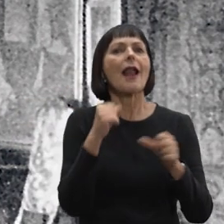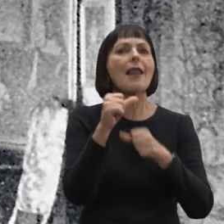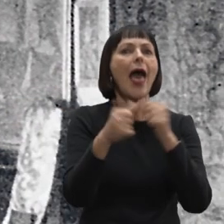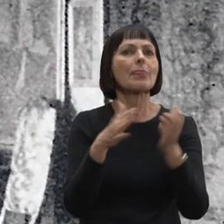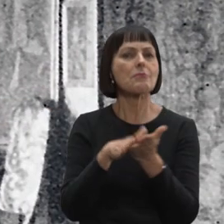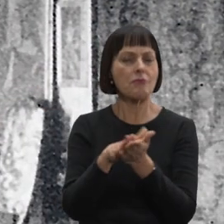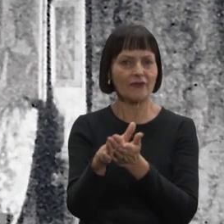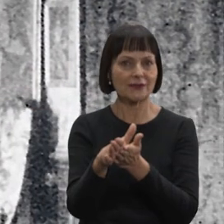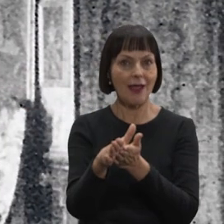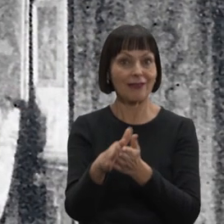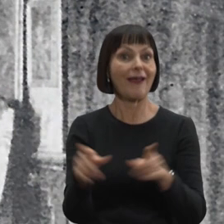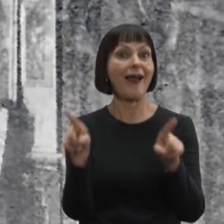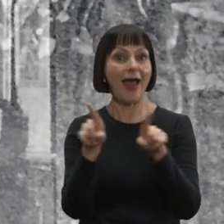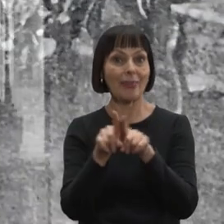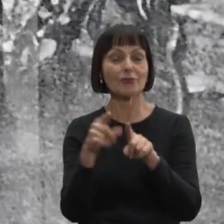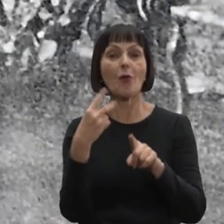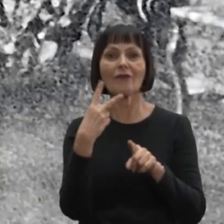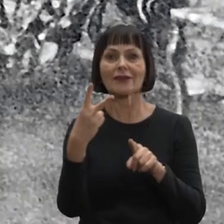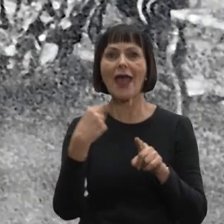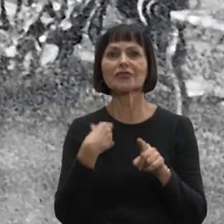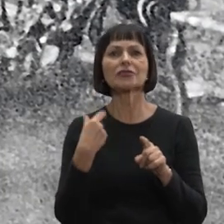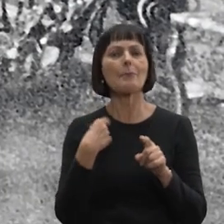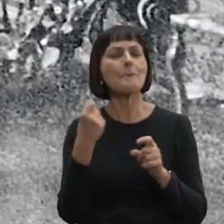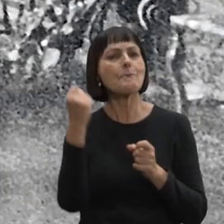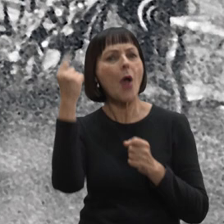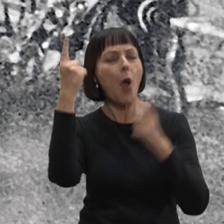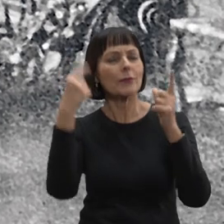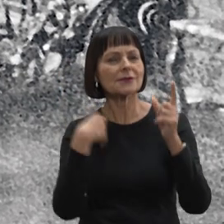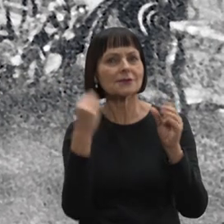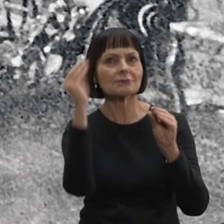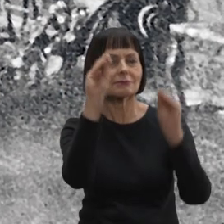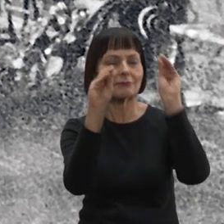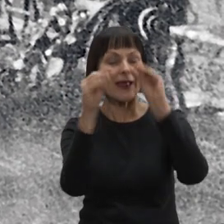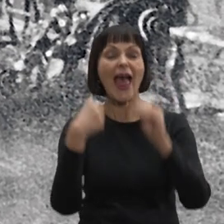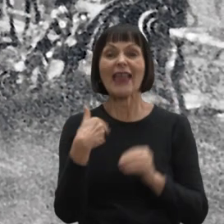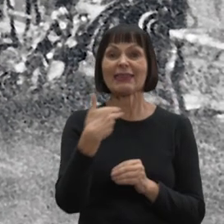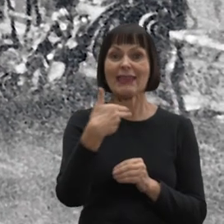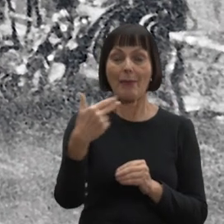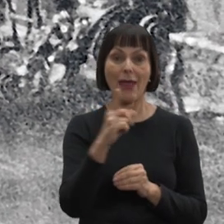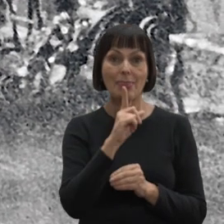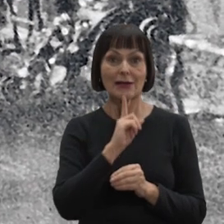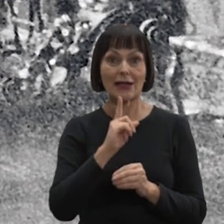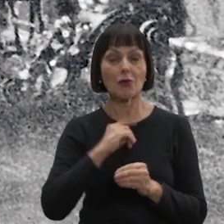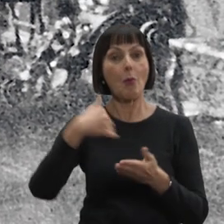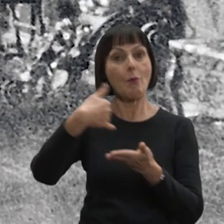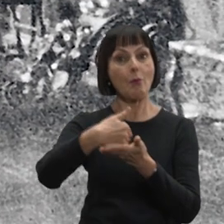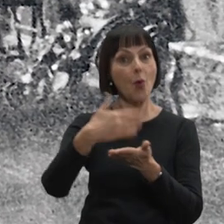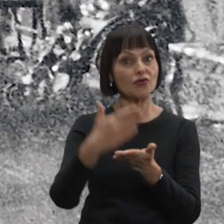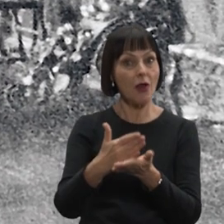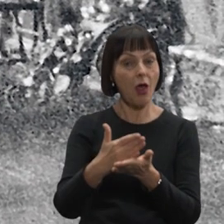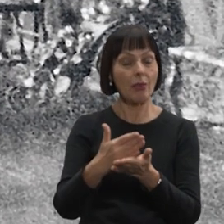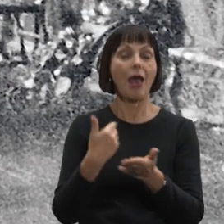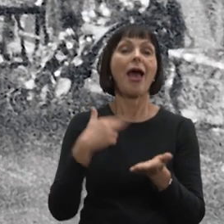lata powstania. Ponadto widoczna była wyraźna koncepcja układu. Tematy religijne podzielono na